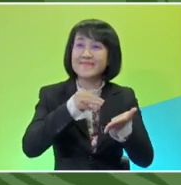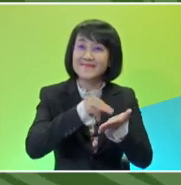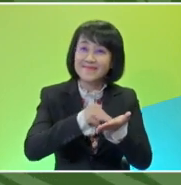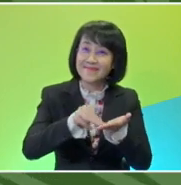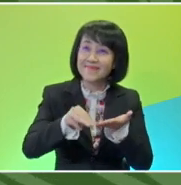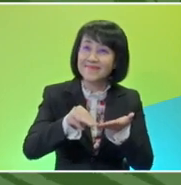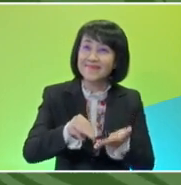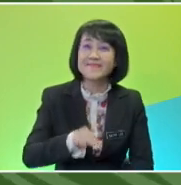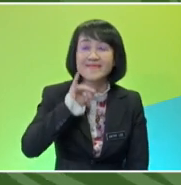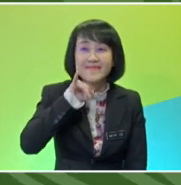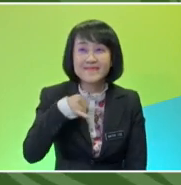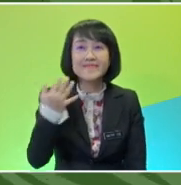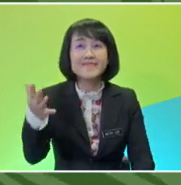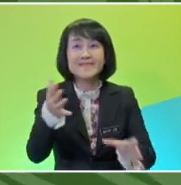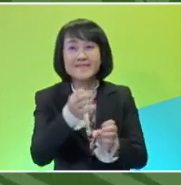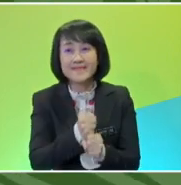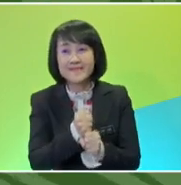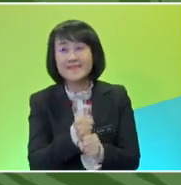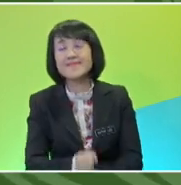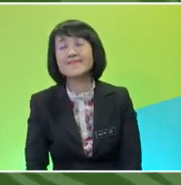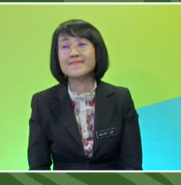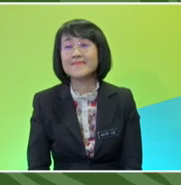dapat pada hari ini